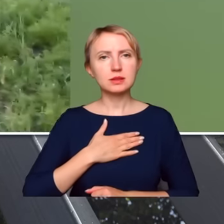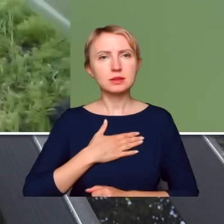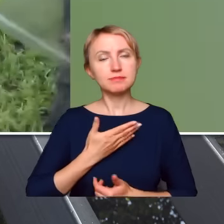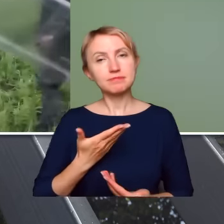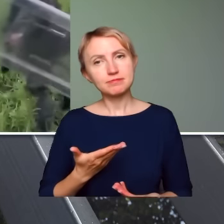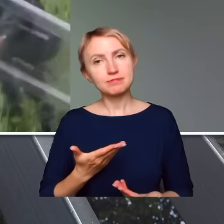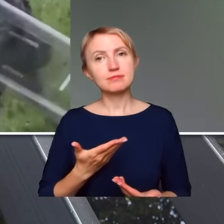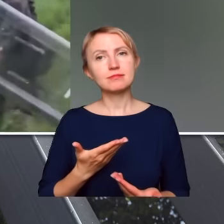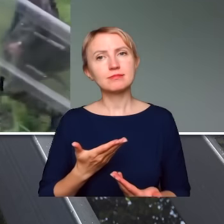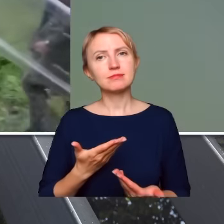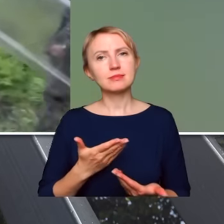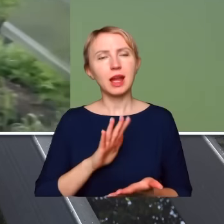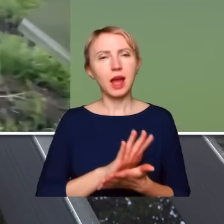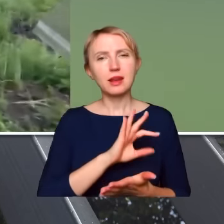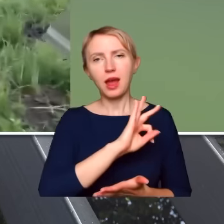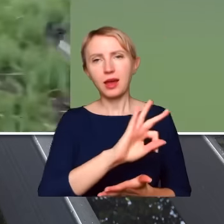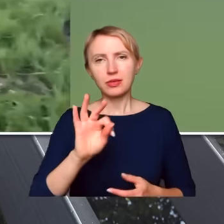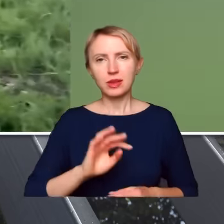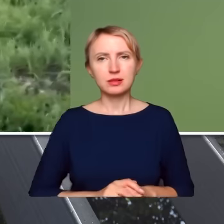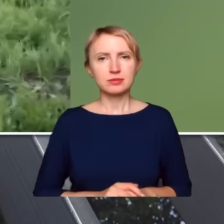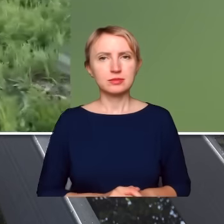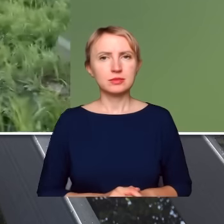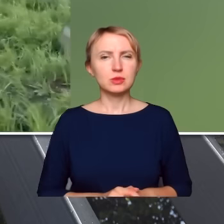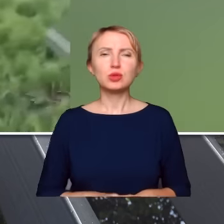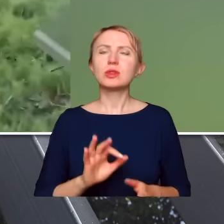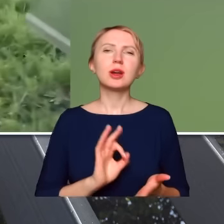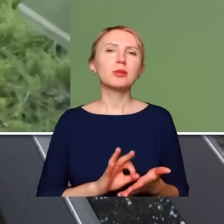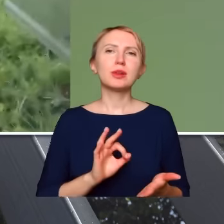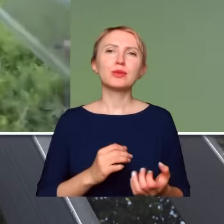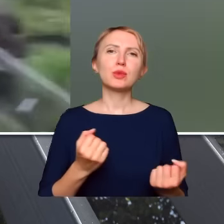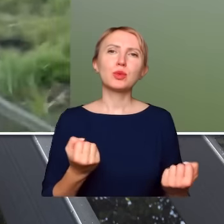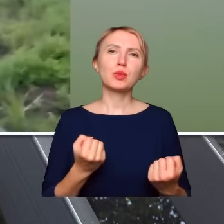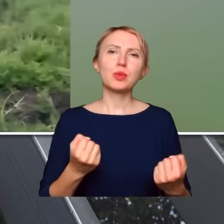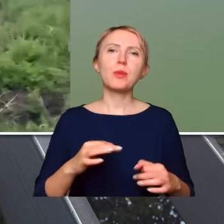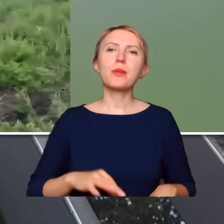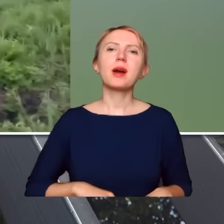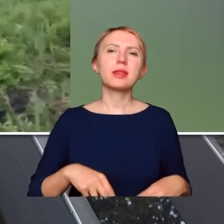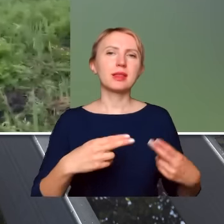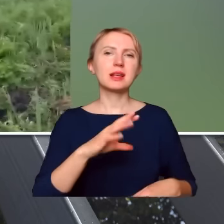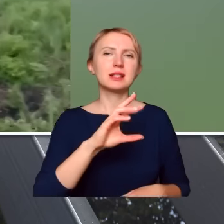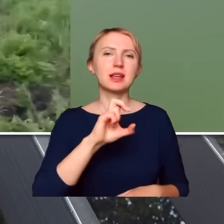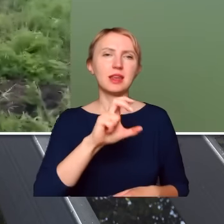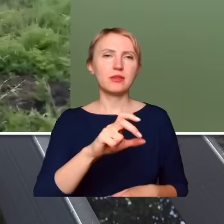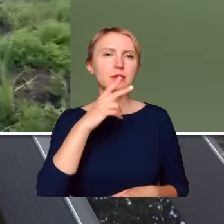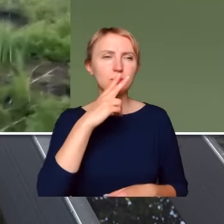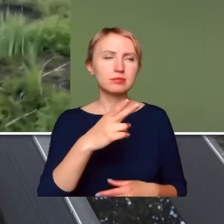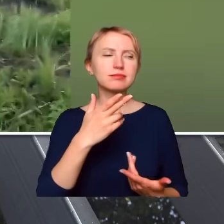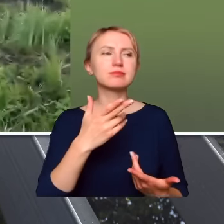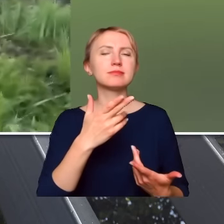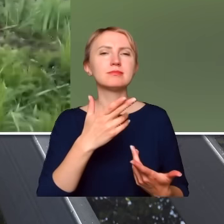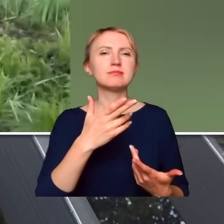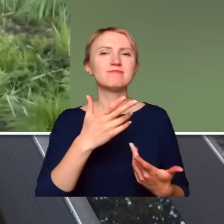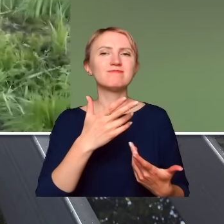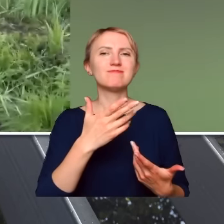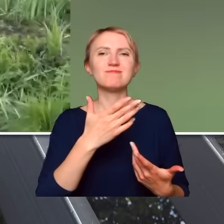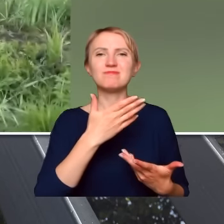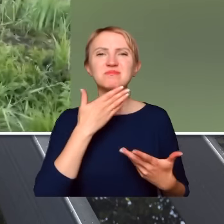swoją specyfikę i na pewno wpłynęło to, tak jak pan redaktor Sakiewicz zaznaczył, na swoistą